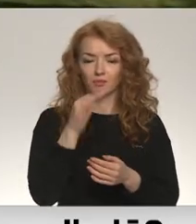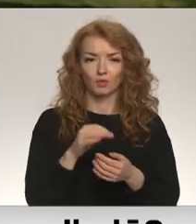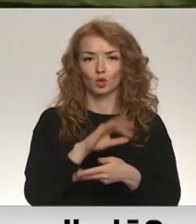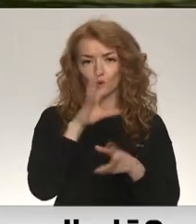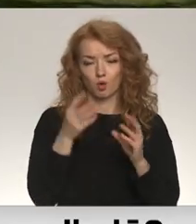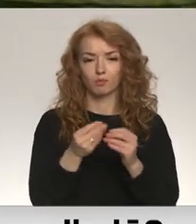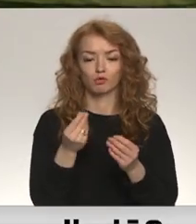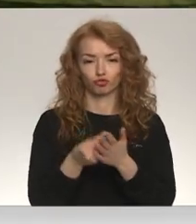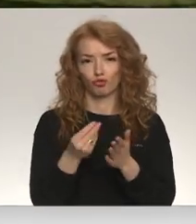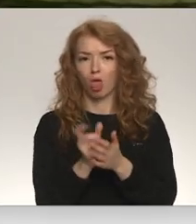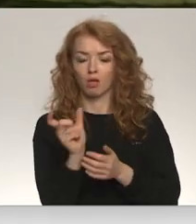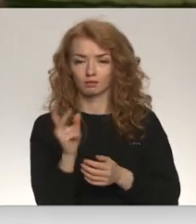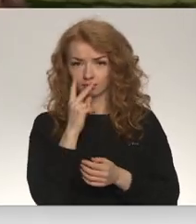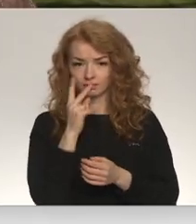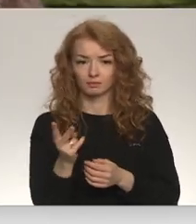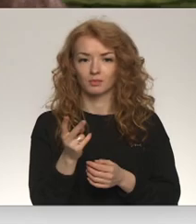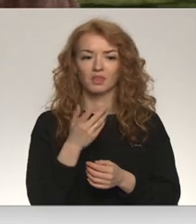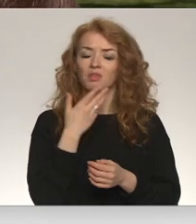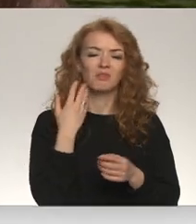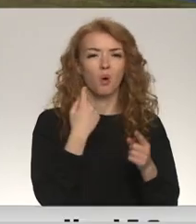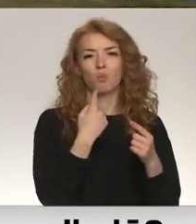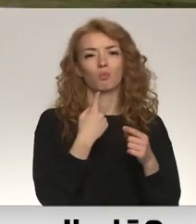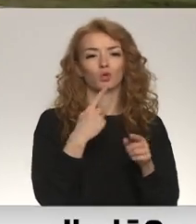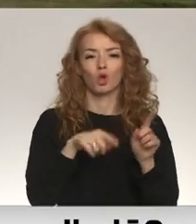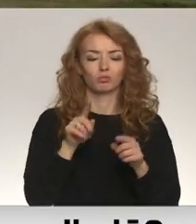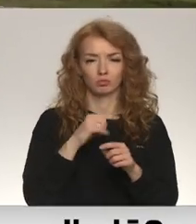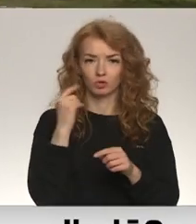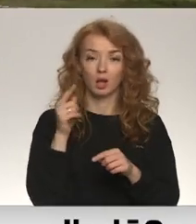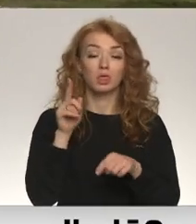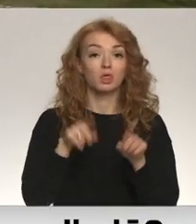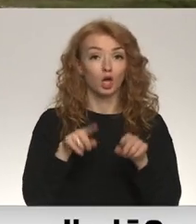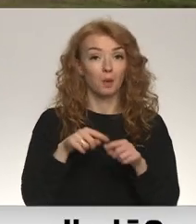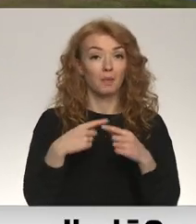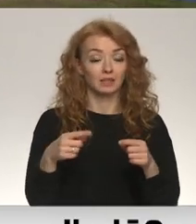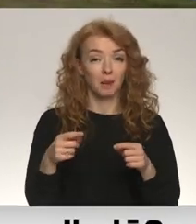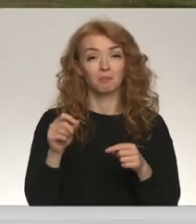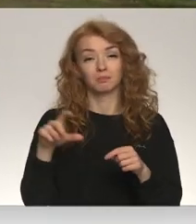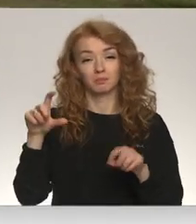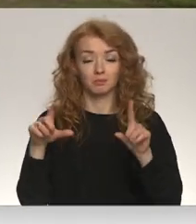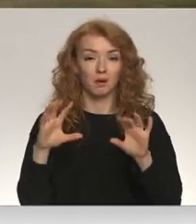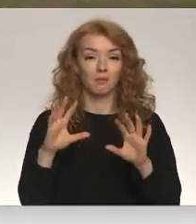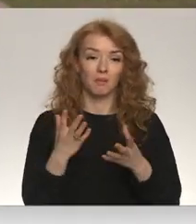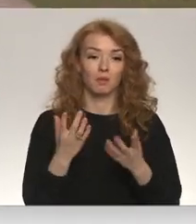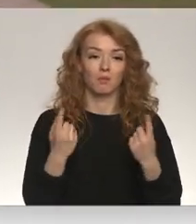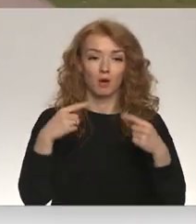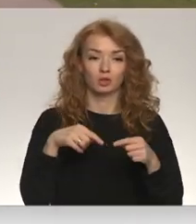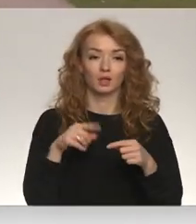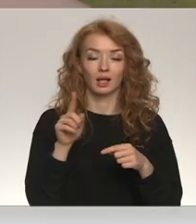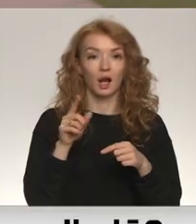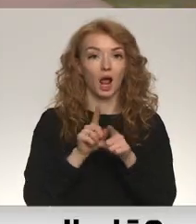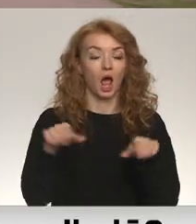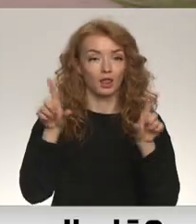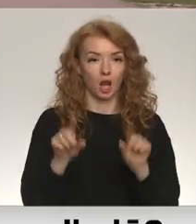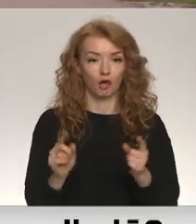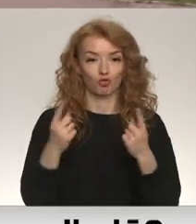čeku. Nav atsevišķas preču grupas. Dažām precēm, bet pa lielam pagaidām ne. Man liekas, šobrīd ir atlaižu